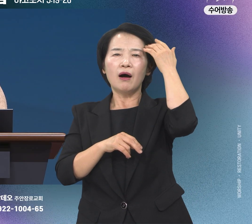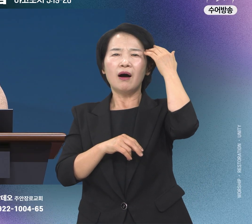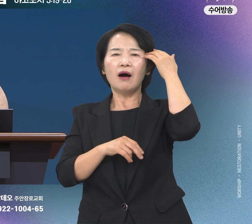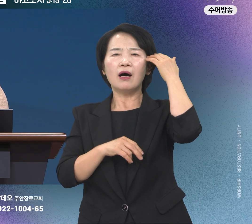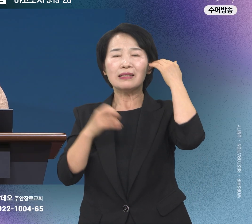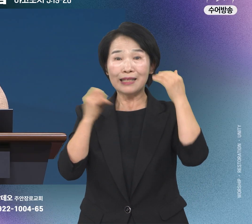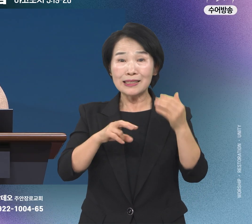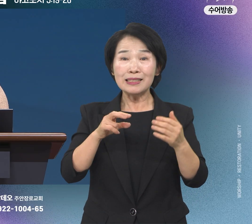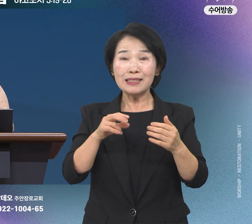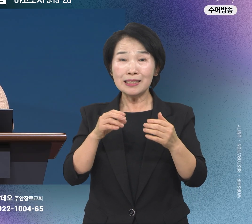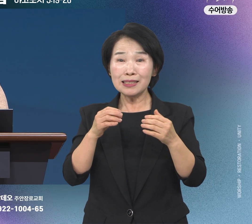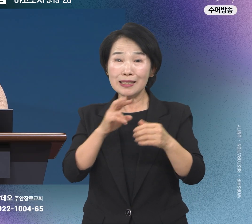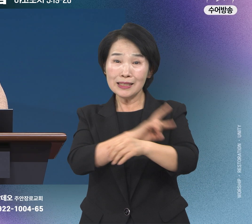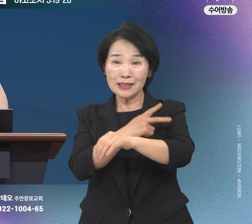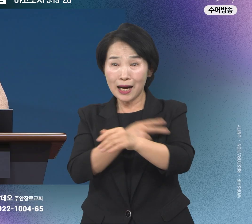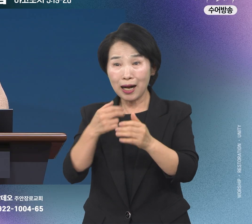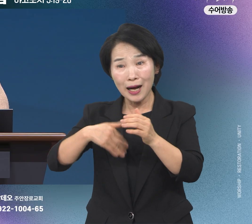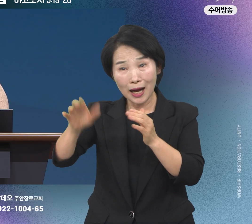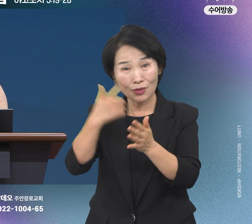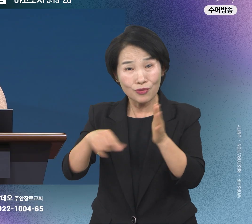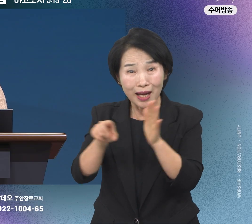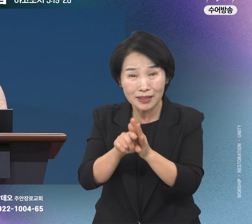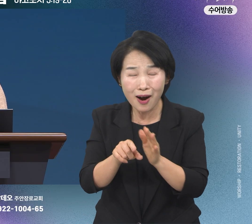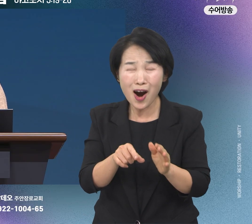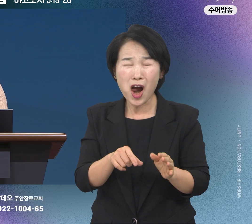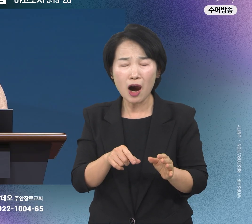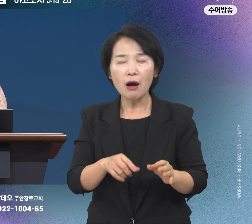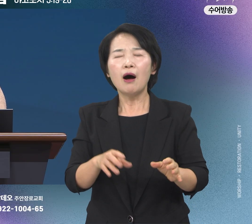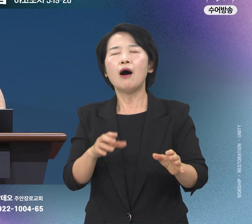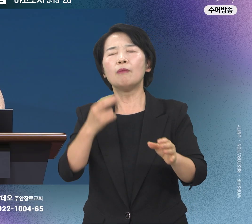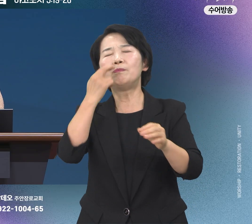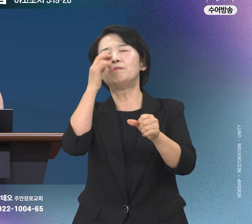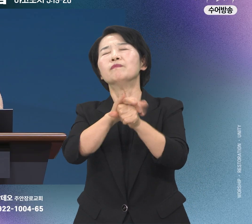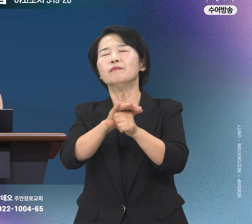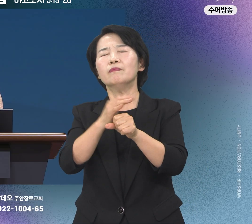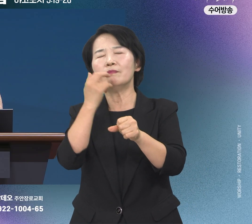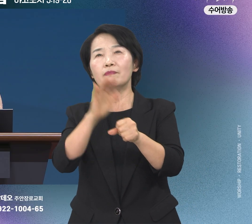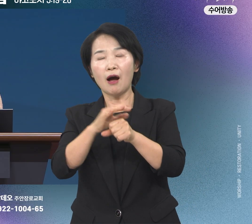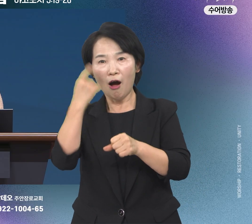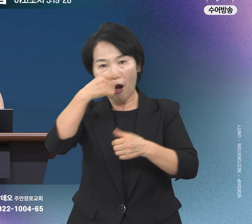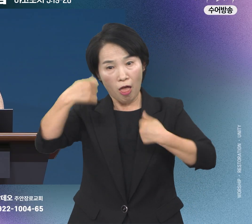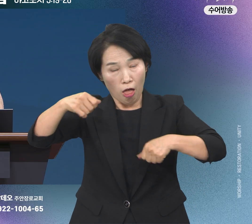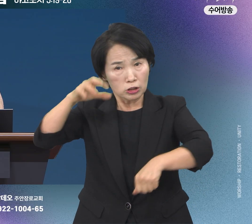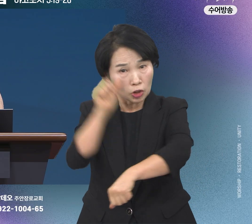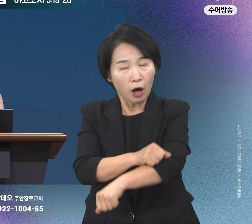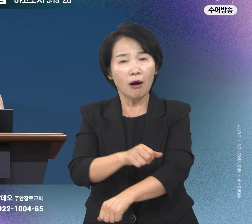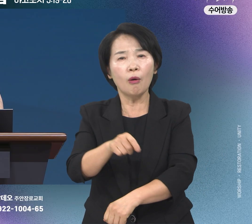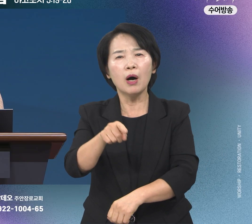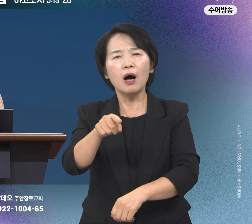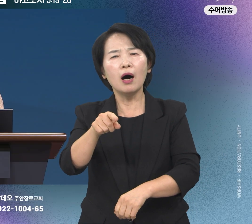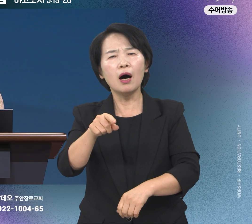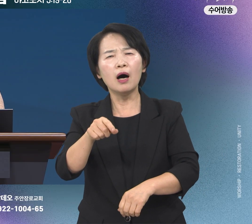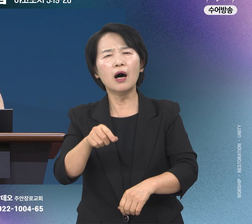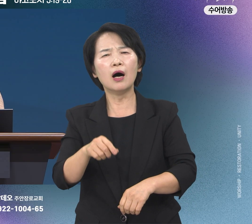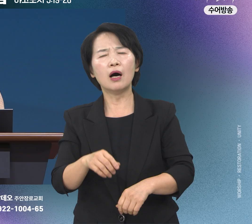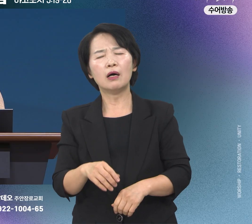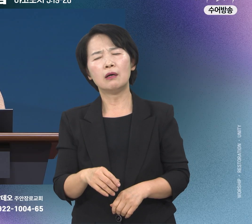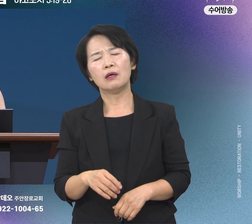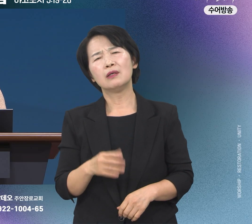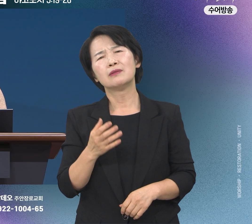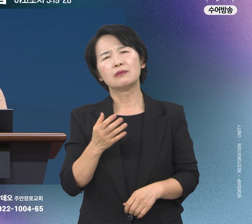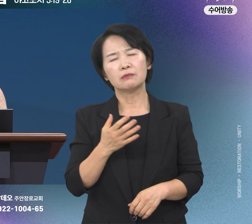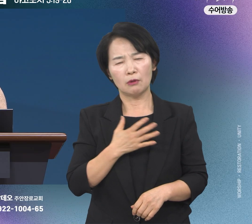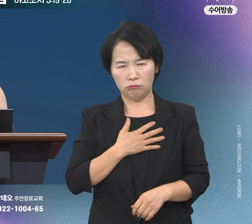않았습니다. 경찰이 오고 가고 소영아 너 다시 생각해봐라 했지만 분명히 이야기했습니다. 나는 신천지에 구원이 없다고